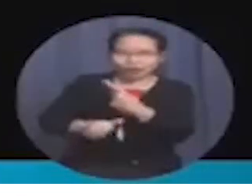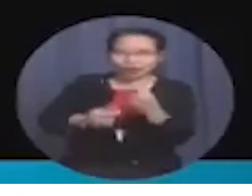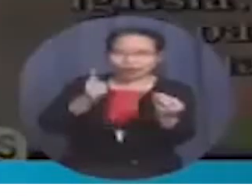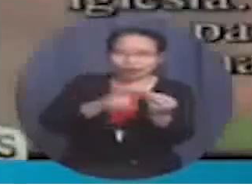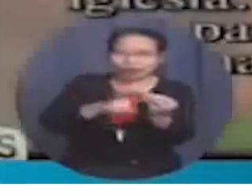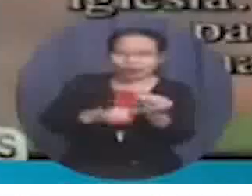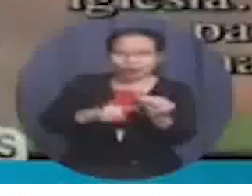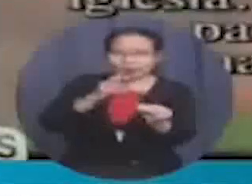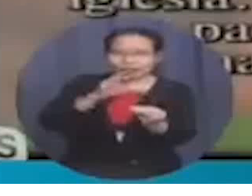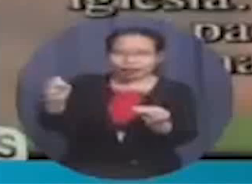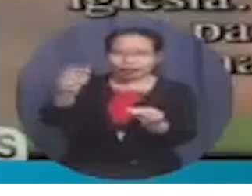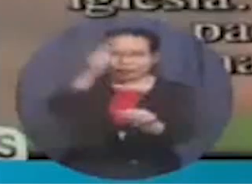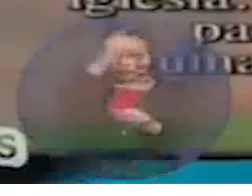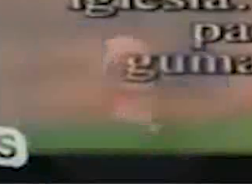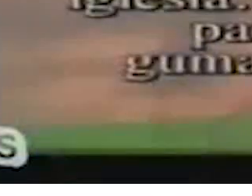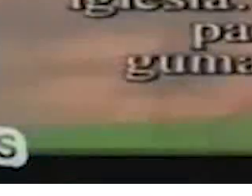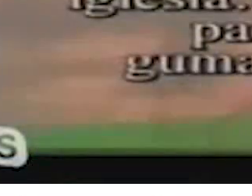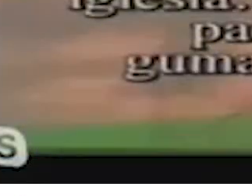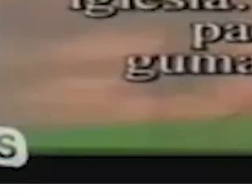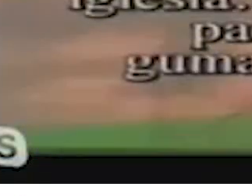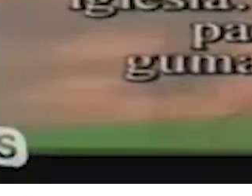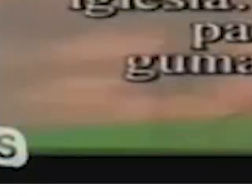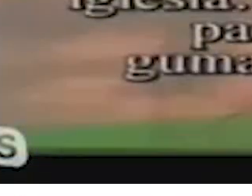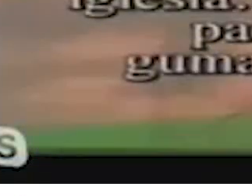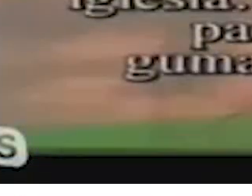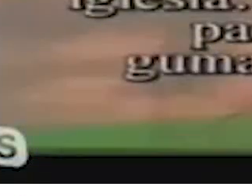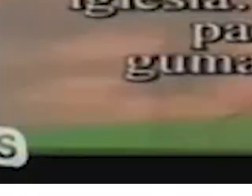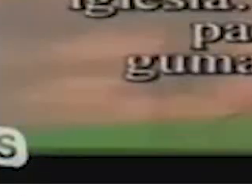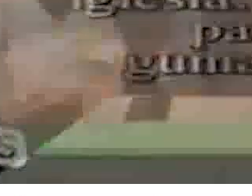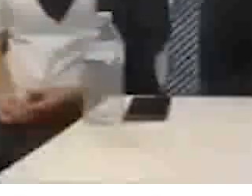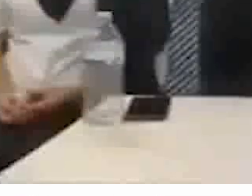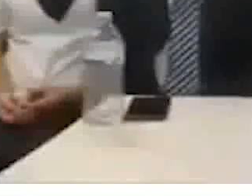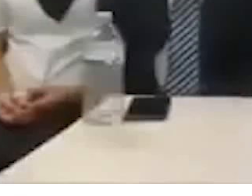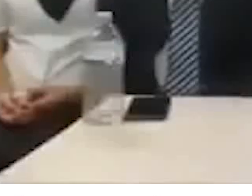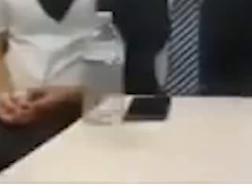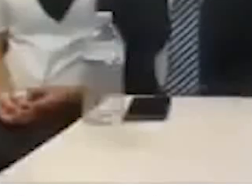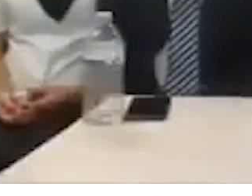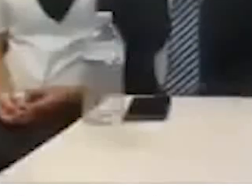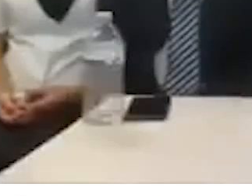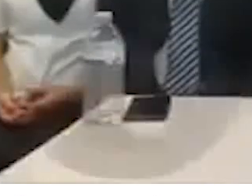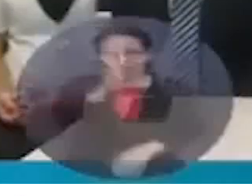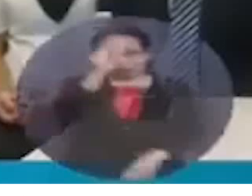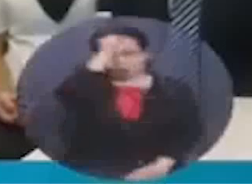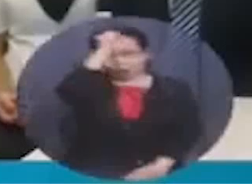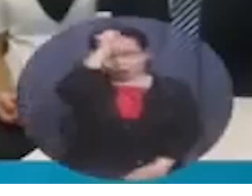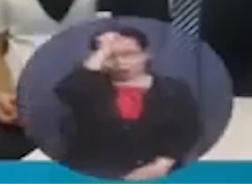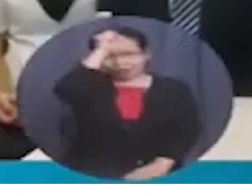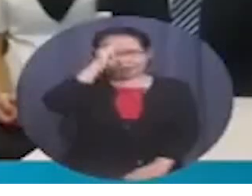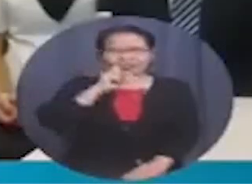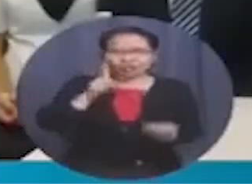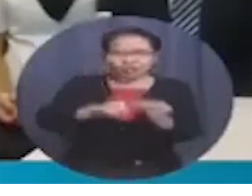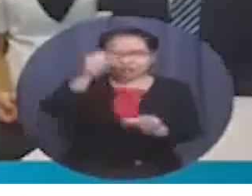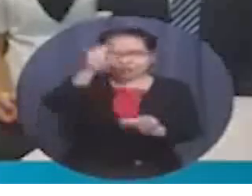nagmumura. Yung tanga, pag sinabi nyo na mura, eh tanga ka nga talaga. Pag sinabi mong